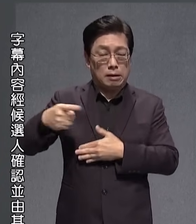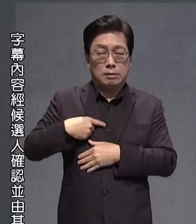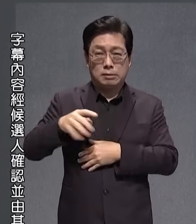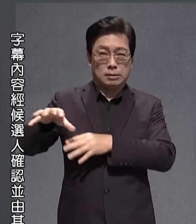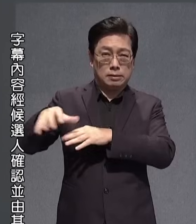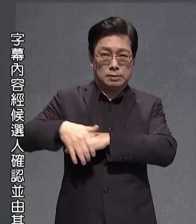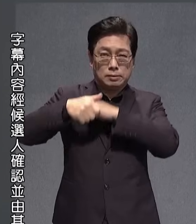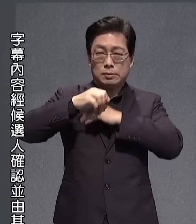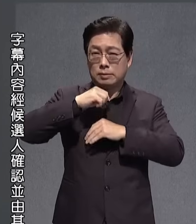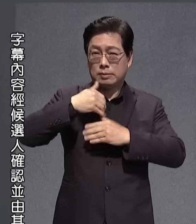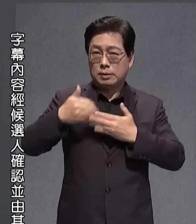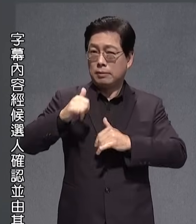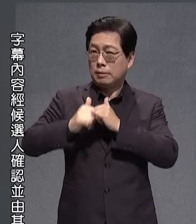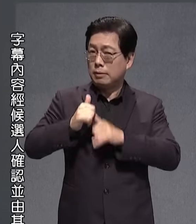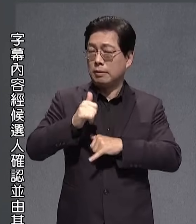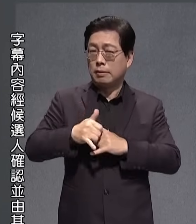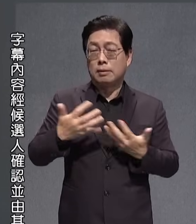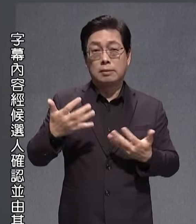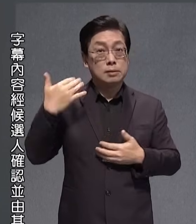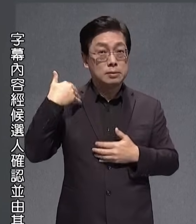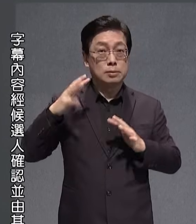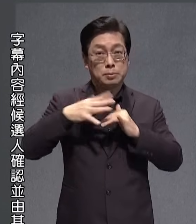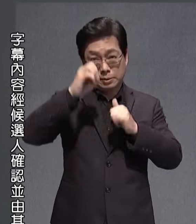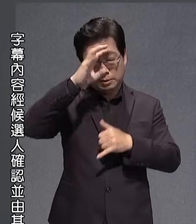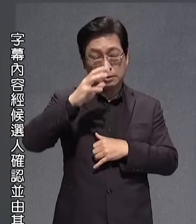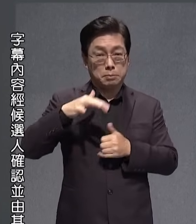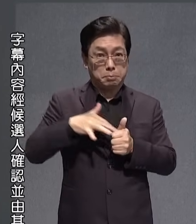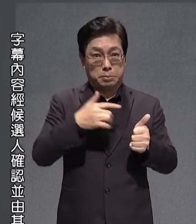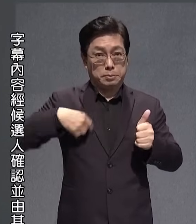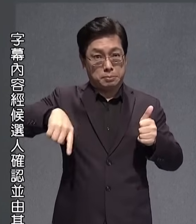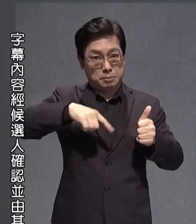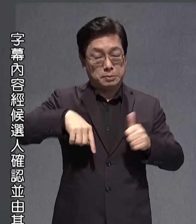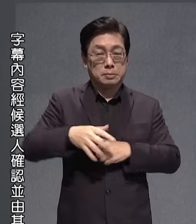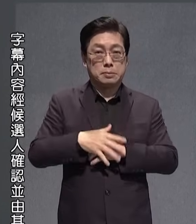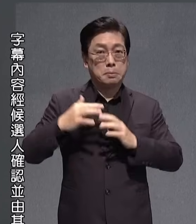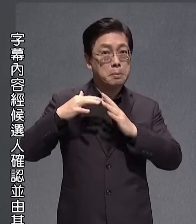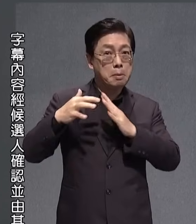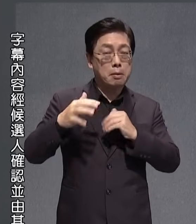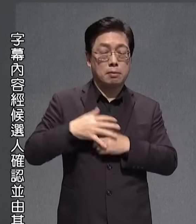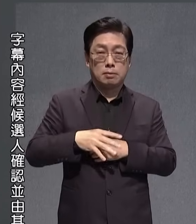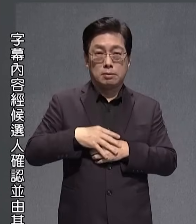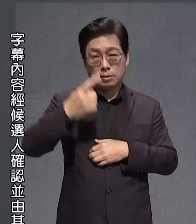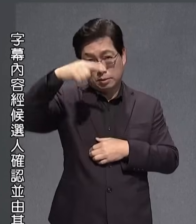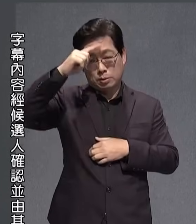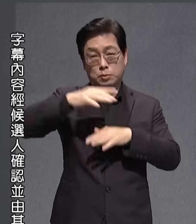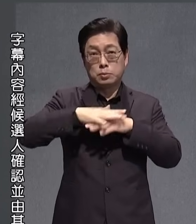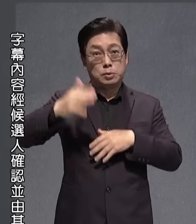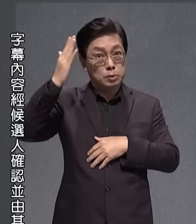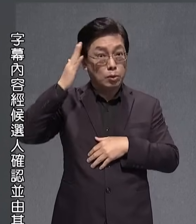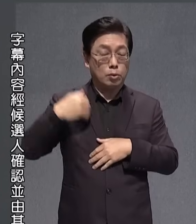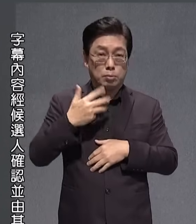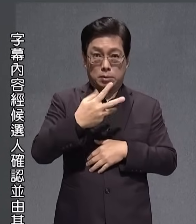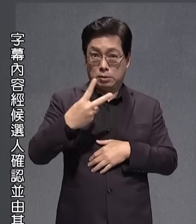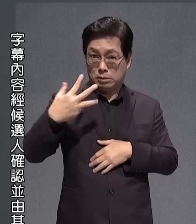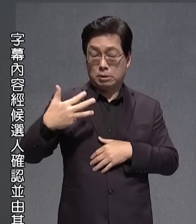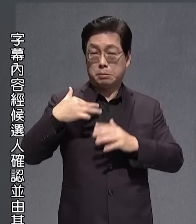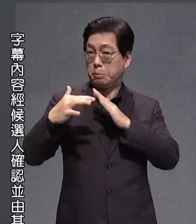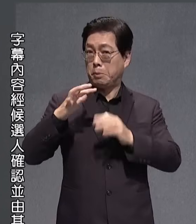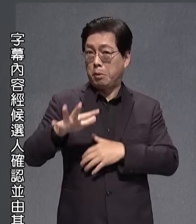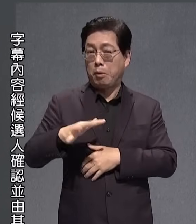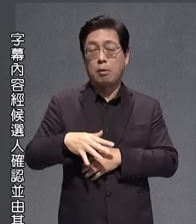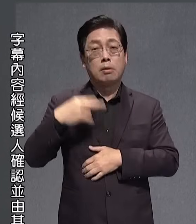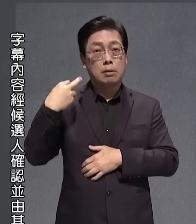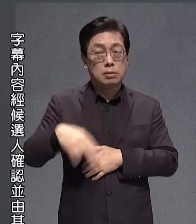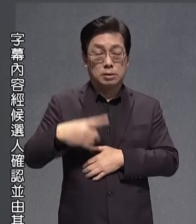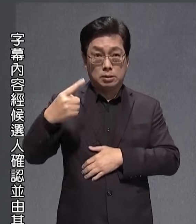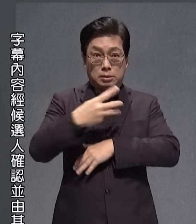同胞啊。过去国民党也曾经带领国人打过古林头战役、八二三炮战役，还有